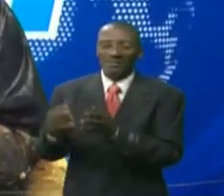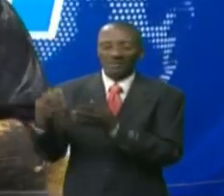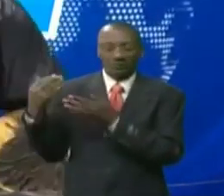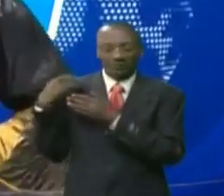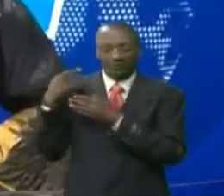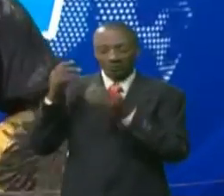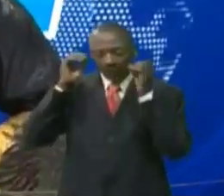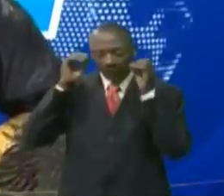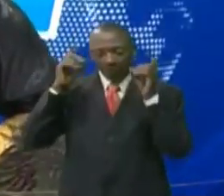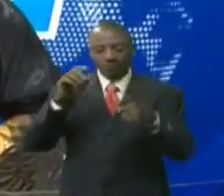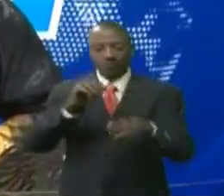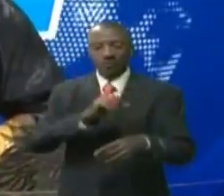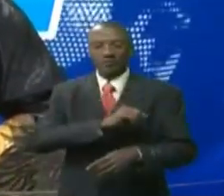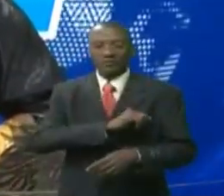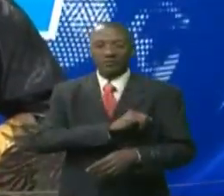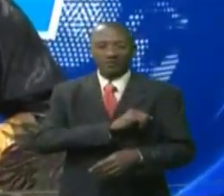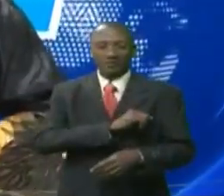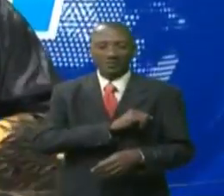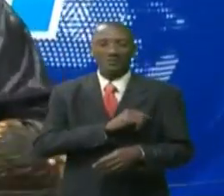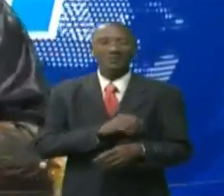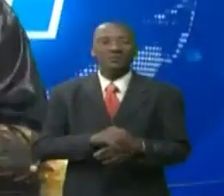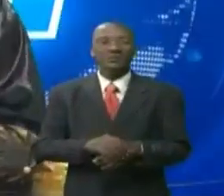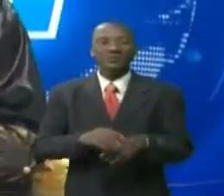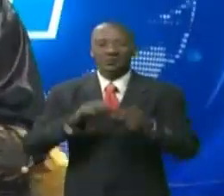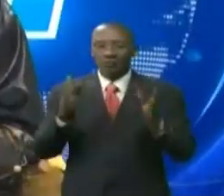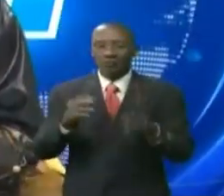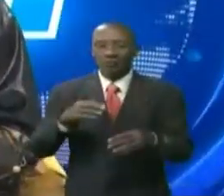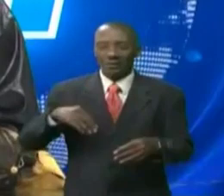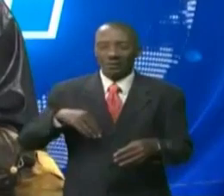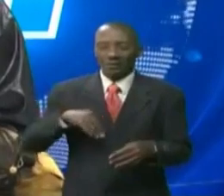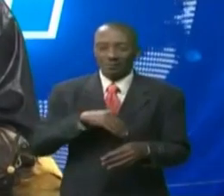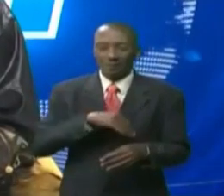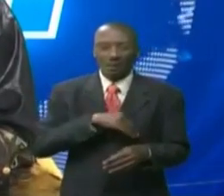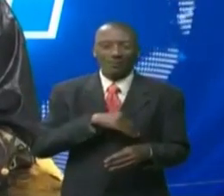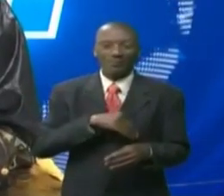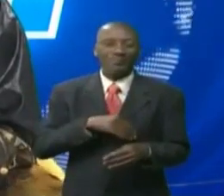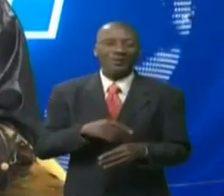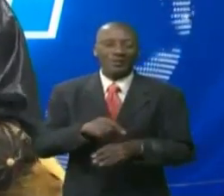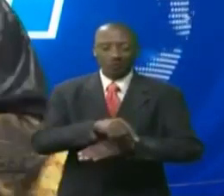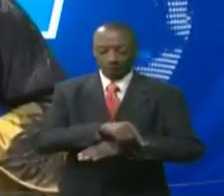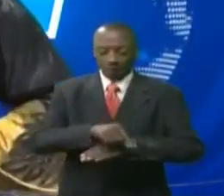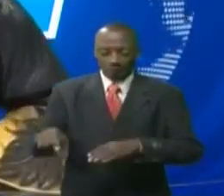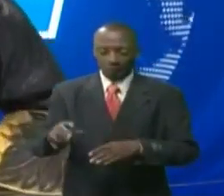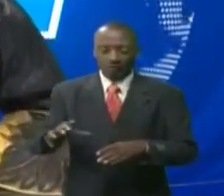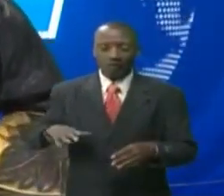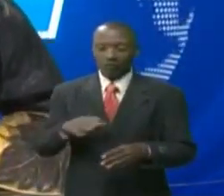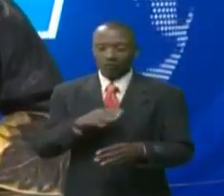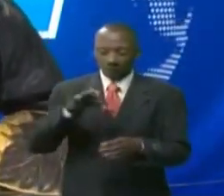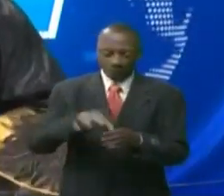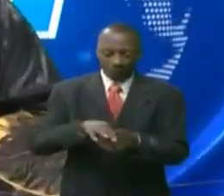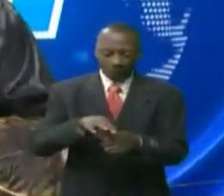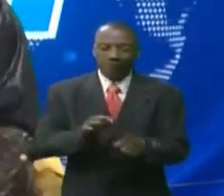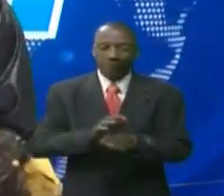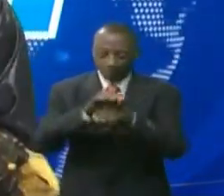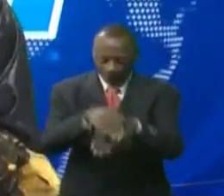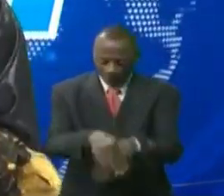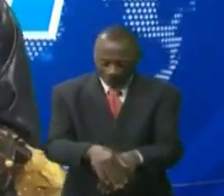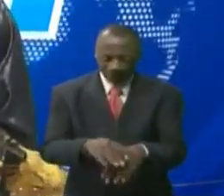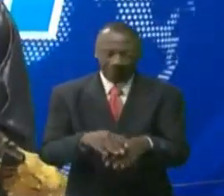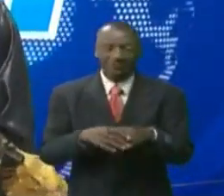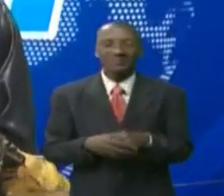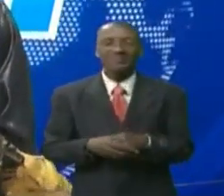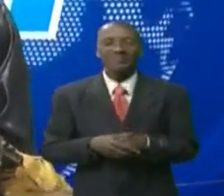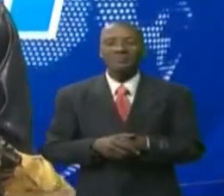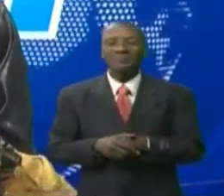uniquement pour le membre du cabinet du président de la centrale électoral pegy Mukunda Téti samba nous en disent long dans